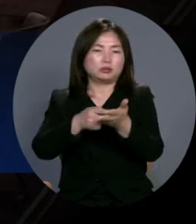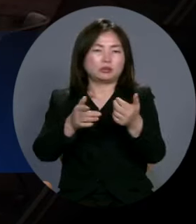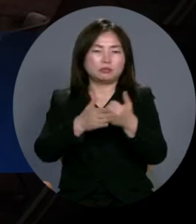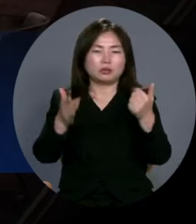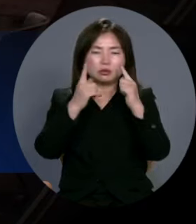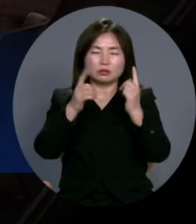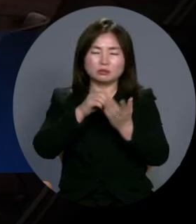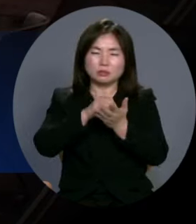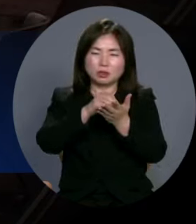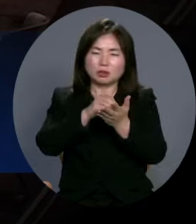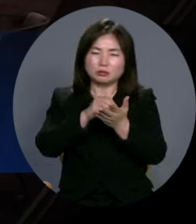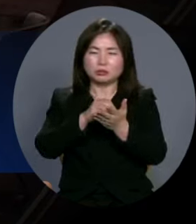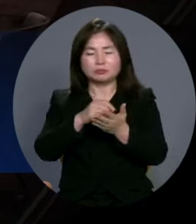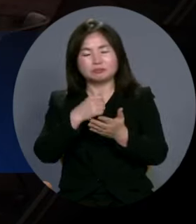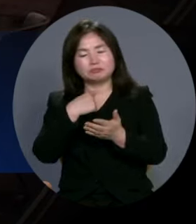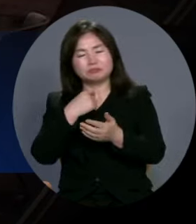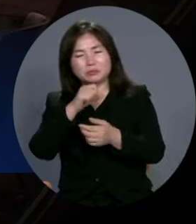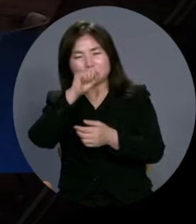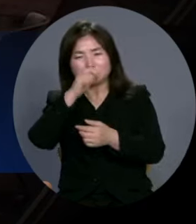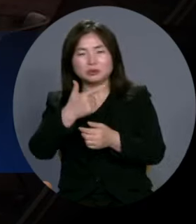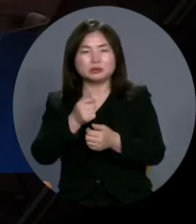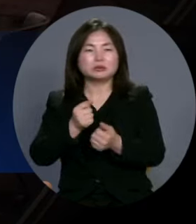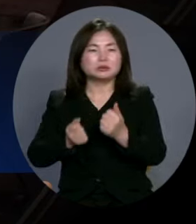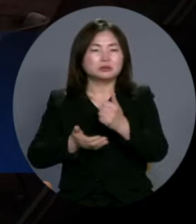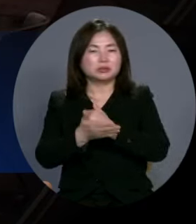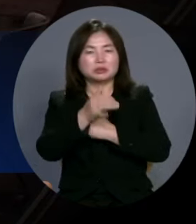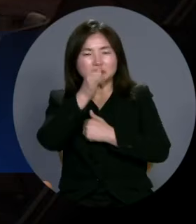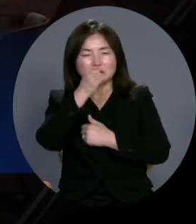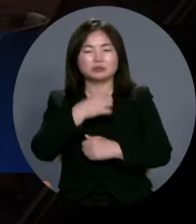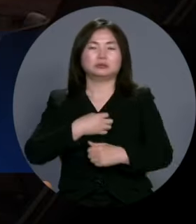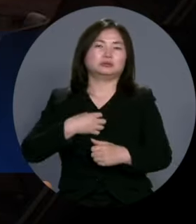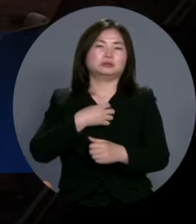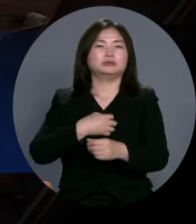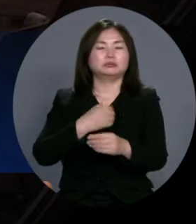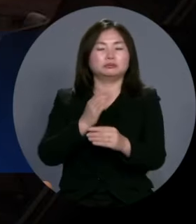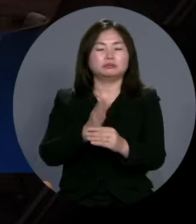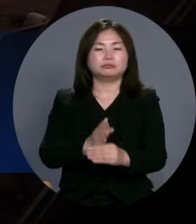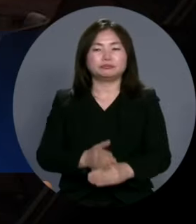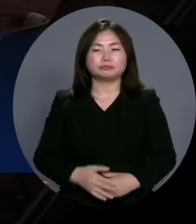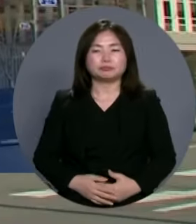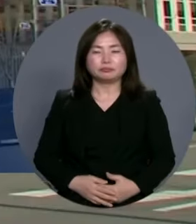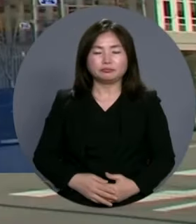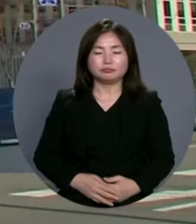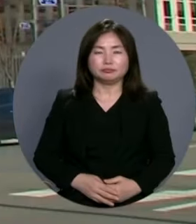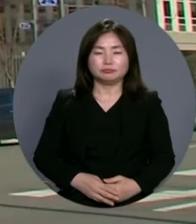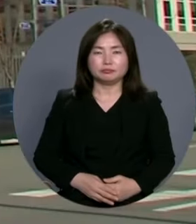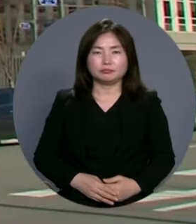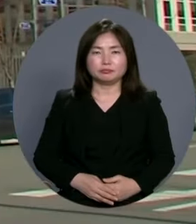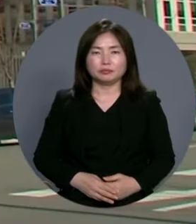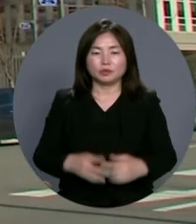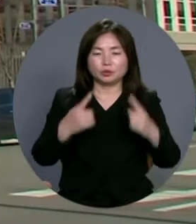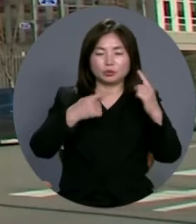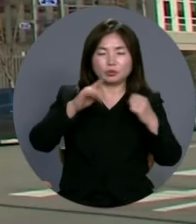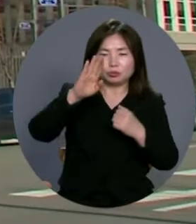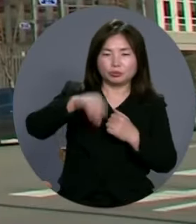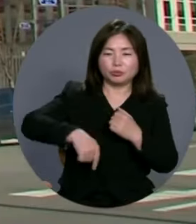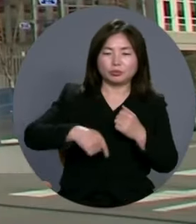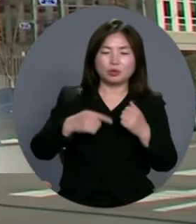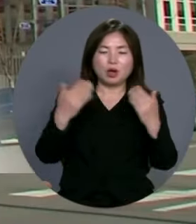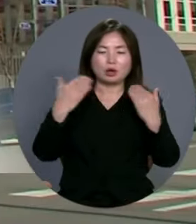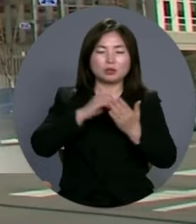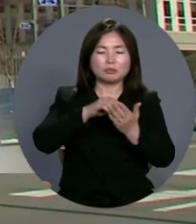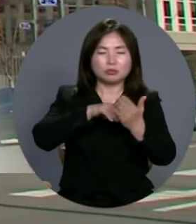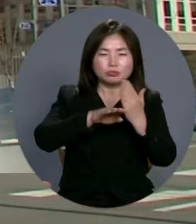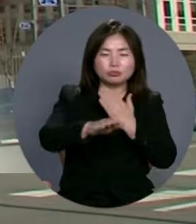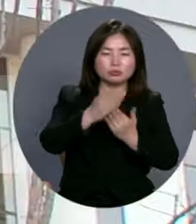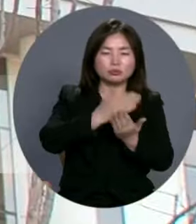입시에 이제 부정적인 영향이 나타나지 않을까 걱정을 하고 있는 것도 사실입니다. 교육부는 무전공 선발 확대